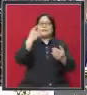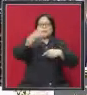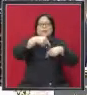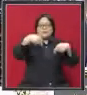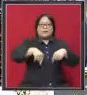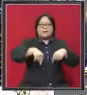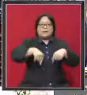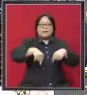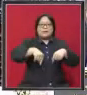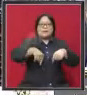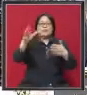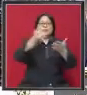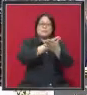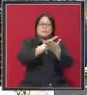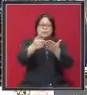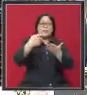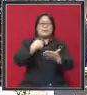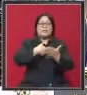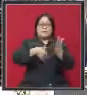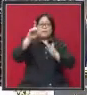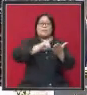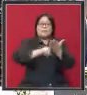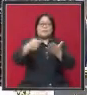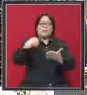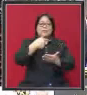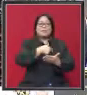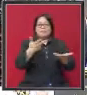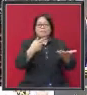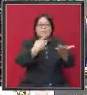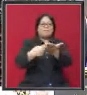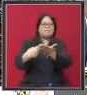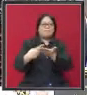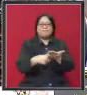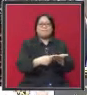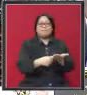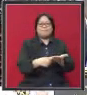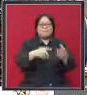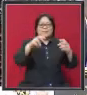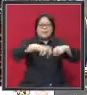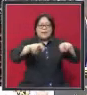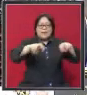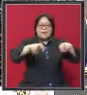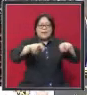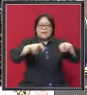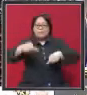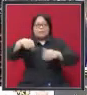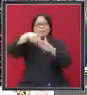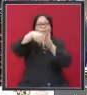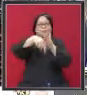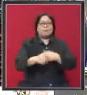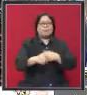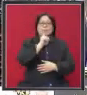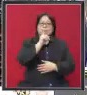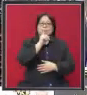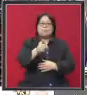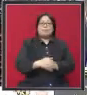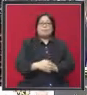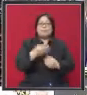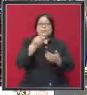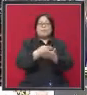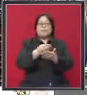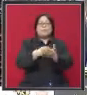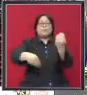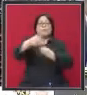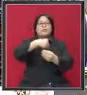ini saja, telah satu minggu kita, lebih dari seminggu sebenarnya kita membuat analisis secara terperinci. Sebenarnya